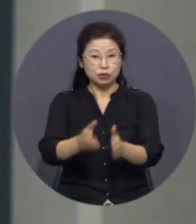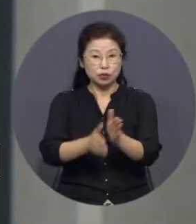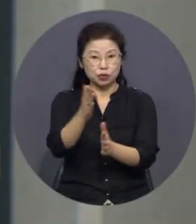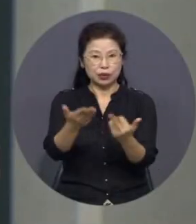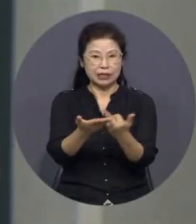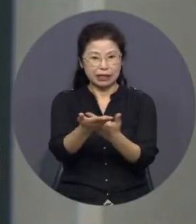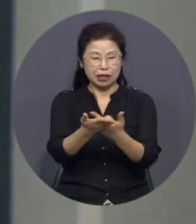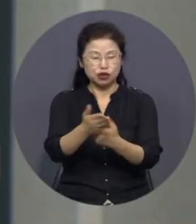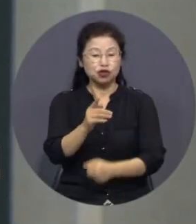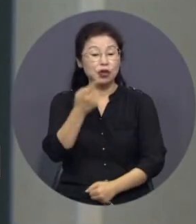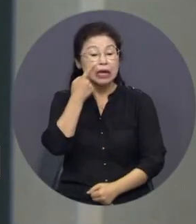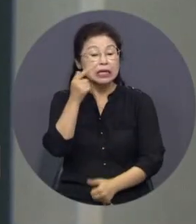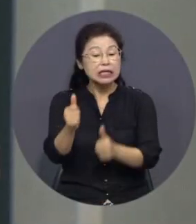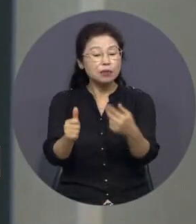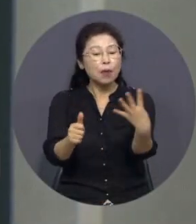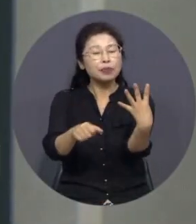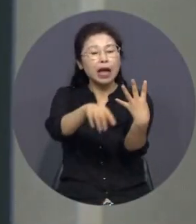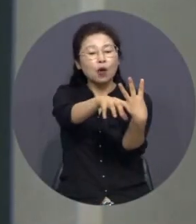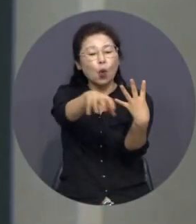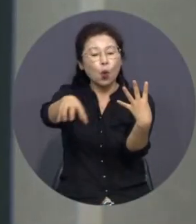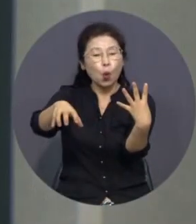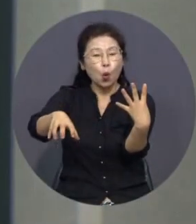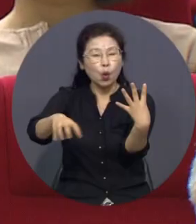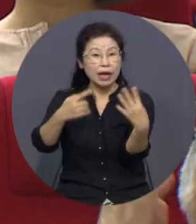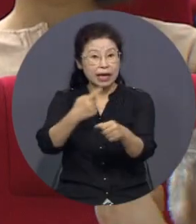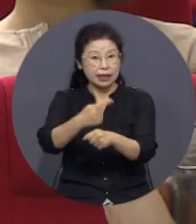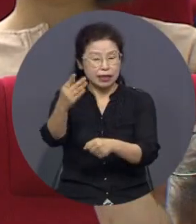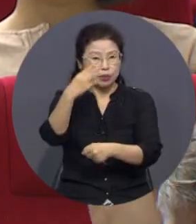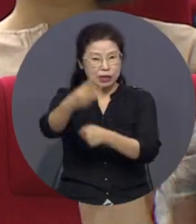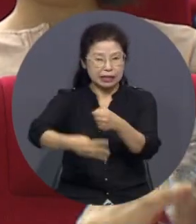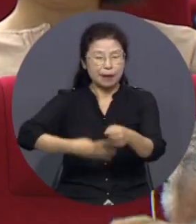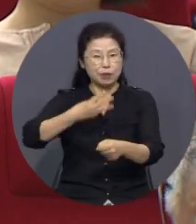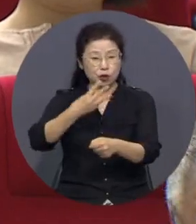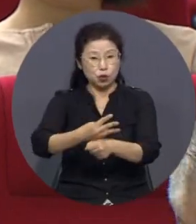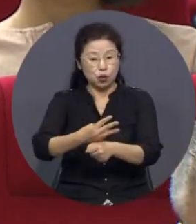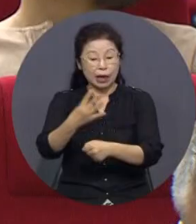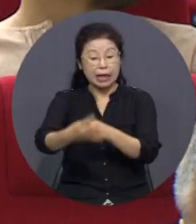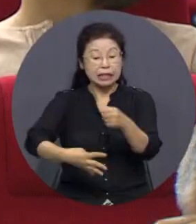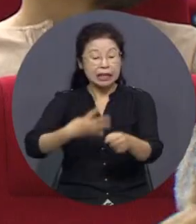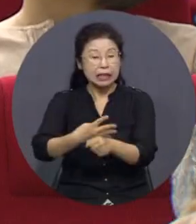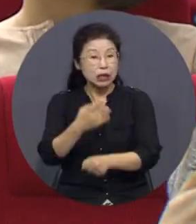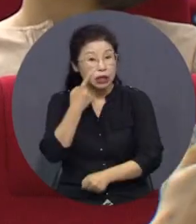제주 시범지구 네 군데를 선정해 내년부터 3년 동안 추진하고